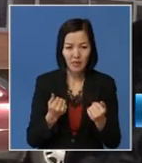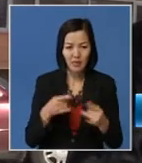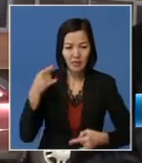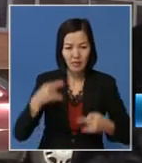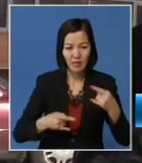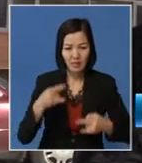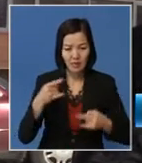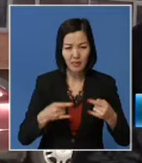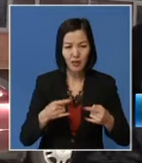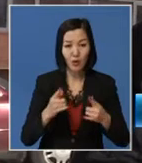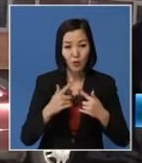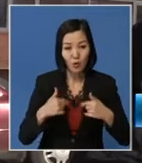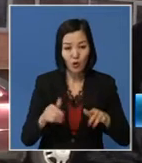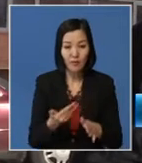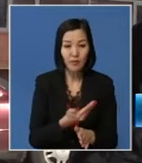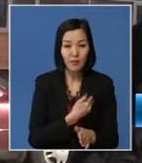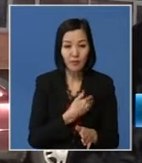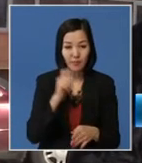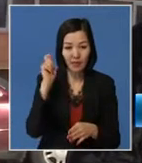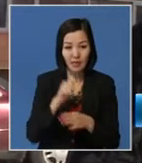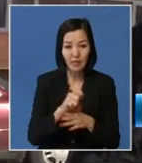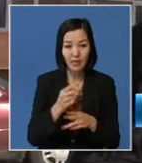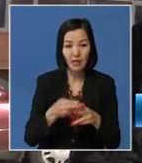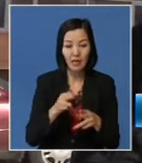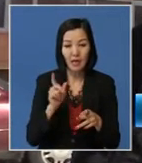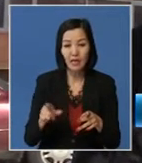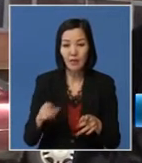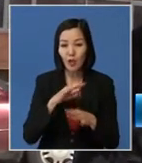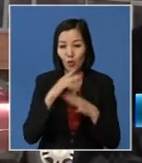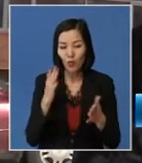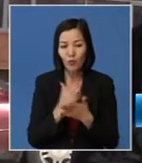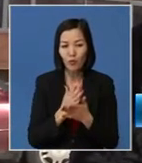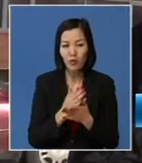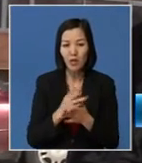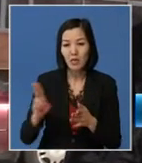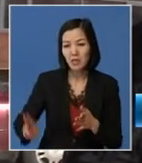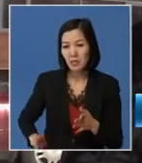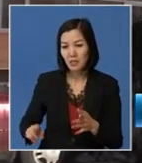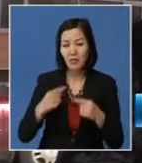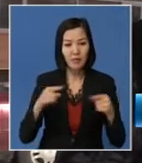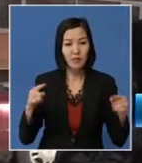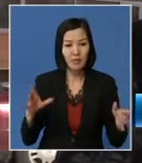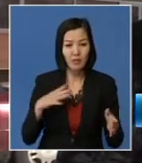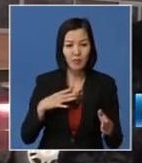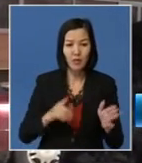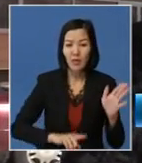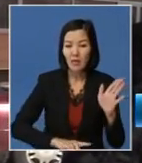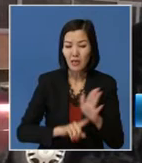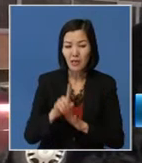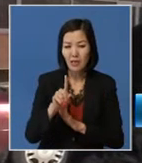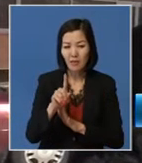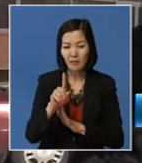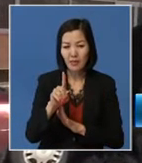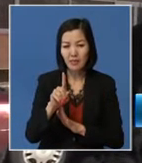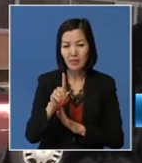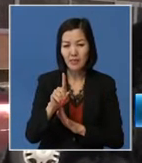телеарнаны құрам деп келген адамдар көп болды. Башыларда басқа болды, бірақ ең басынан бастап сол осы негізін